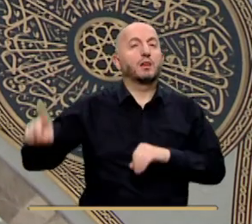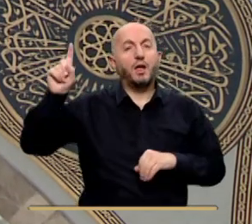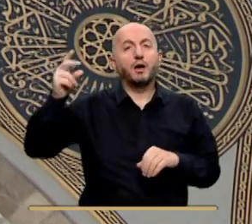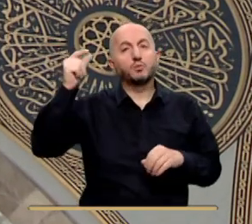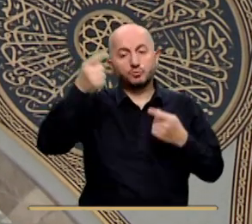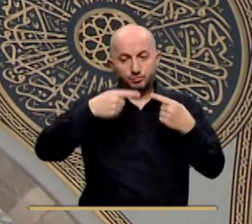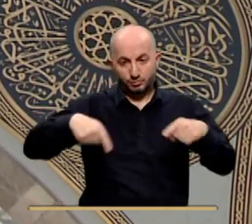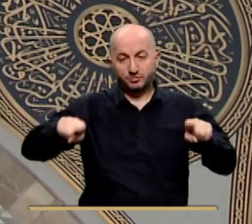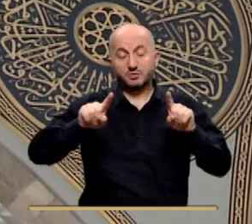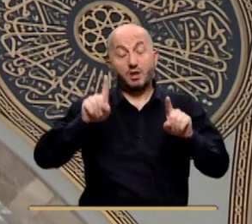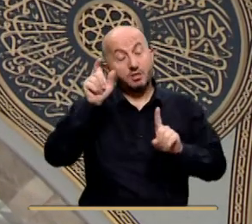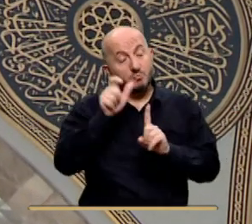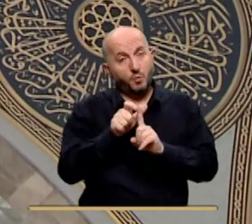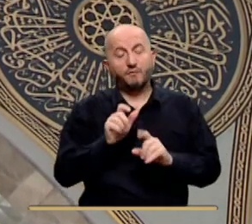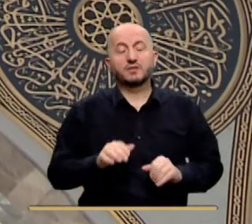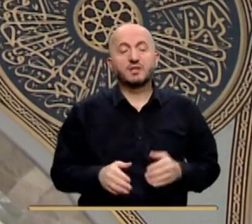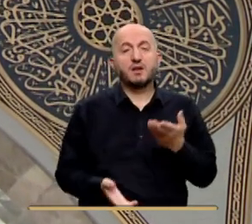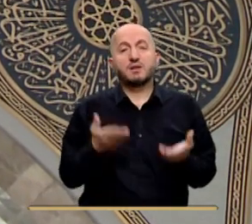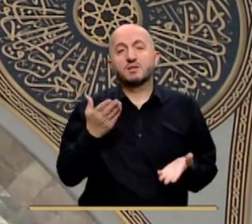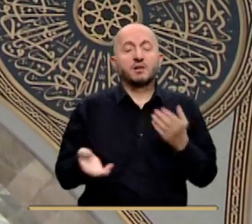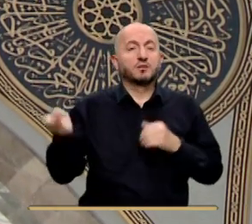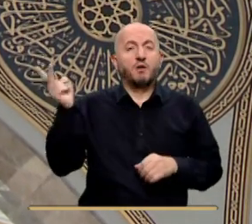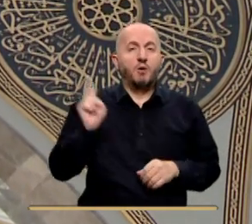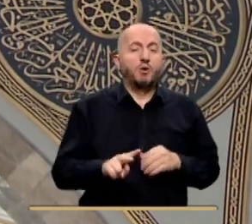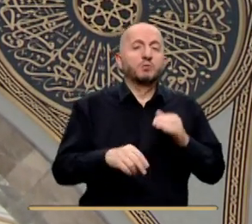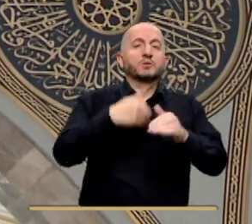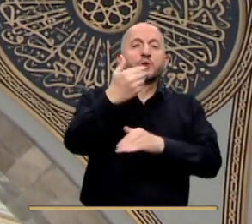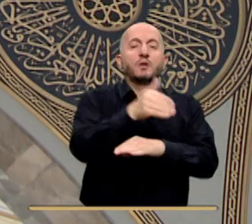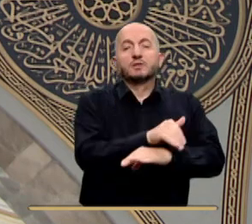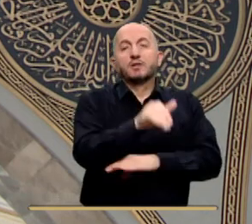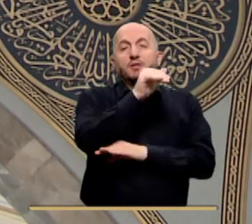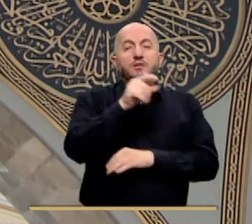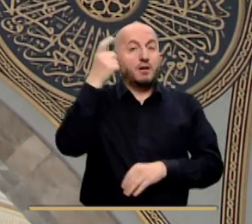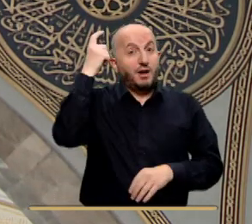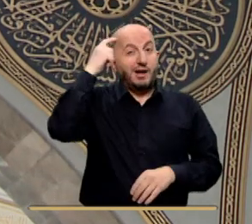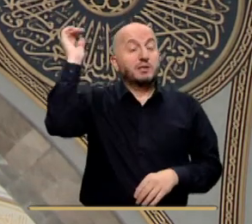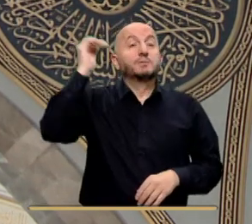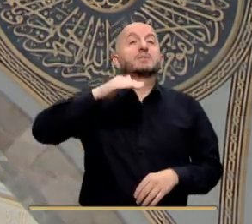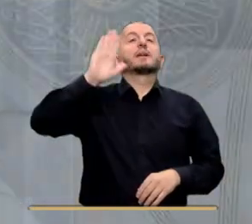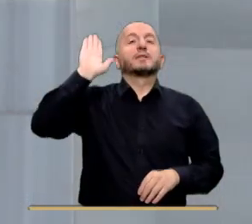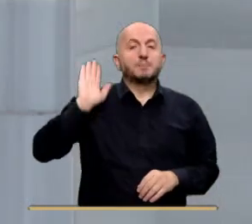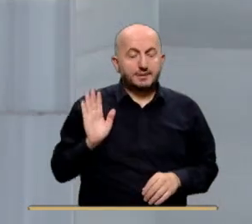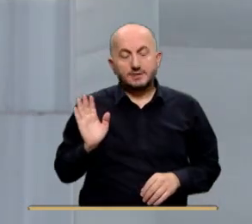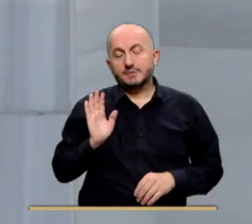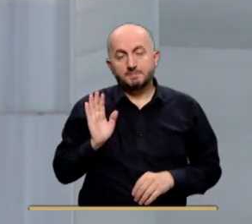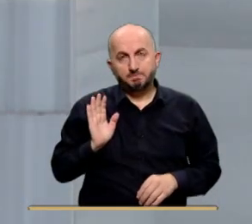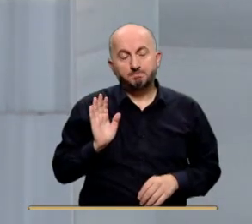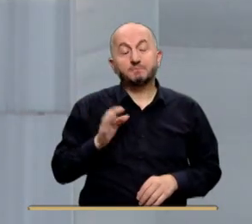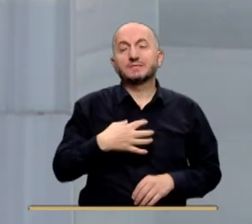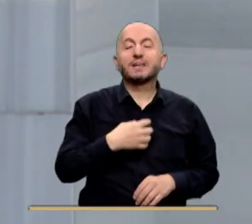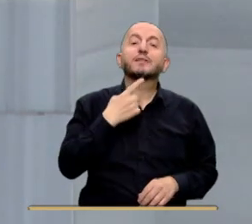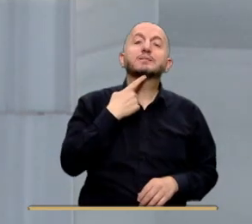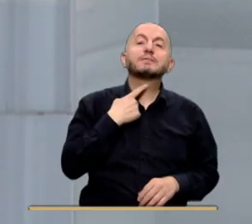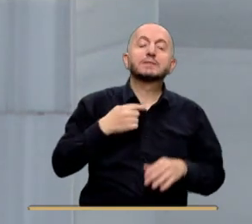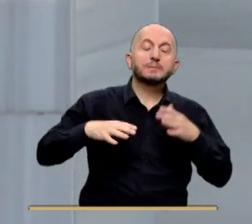unutursak, Allah muhafaza, ahireti, ölümü, ölüm sonrası hayatı aklımıza getirmezsek, kendi